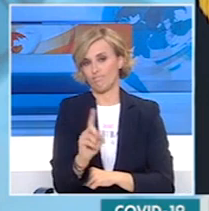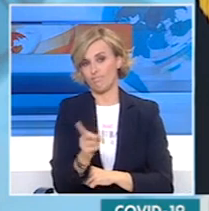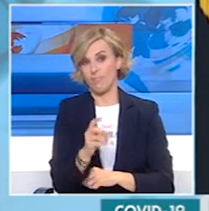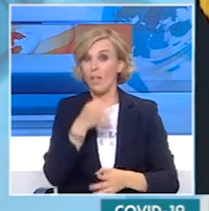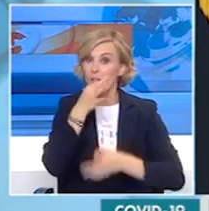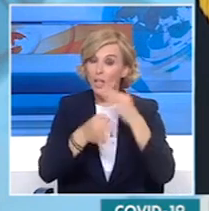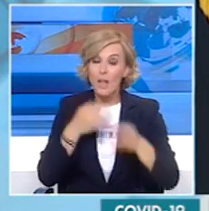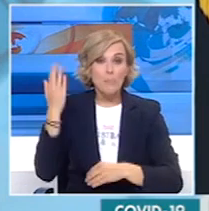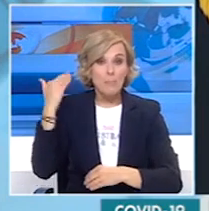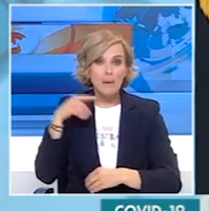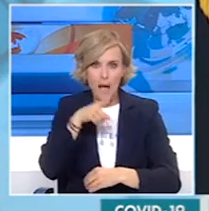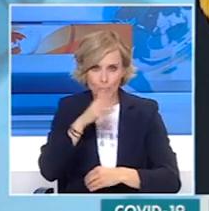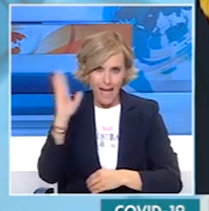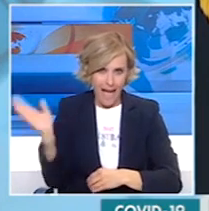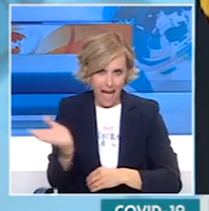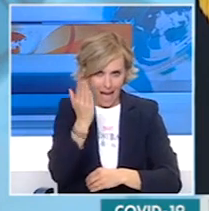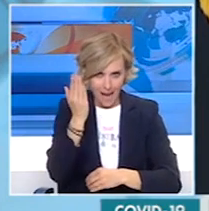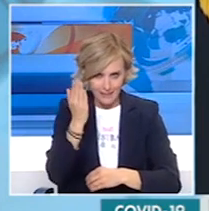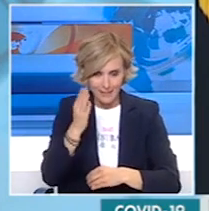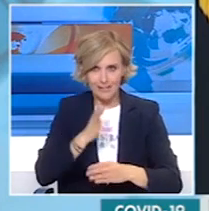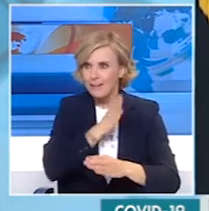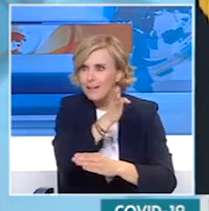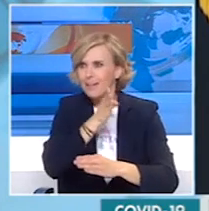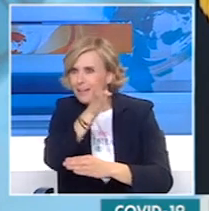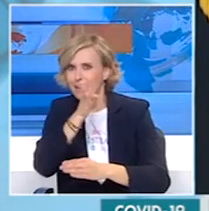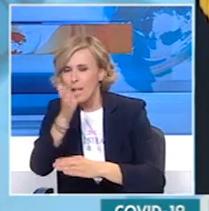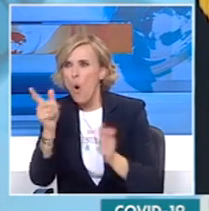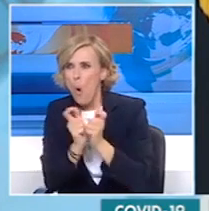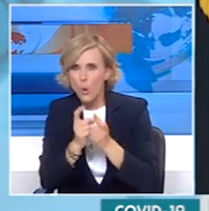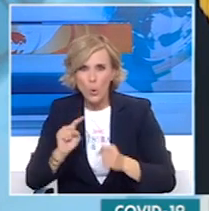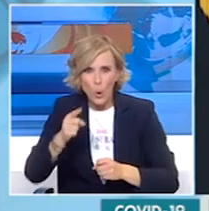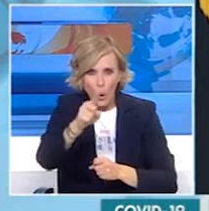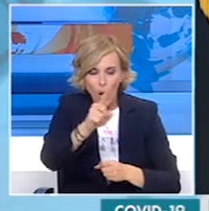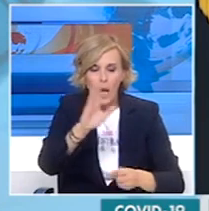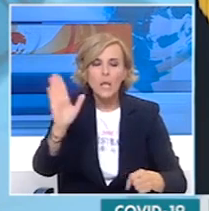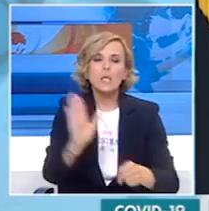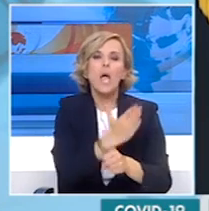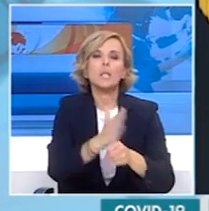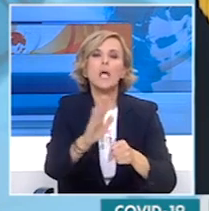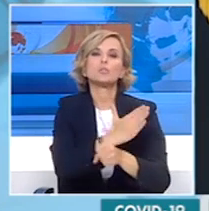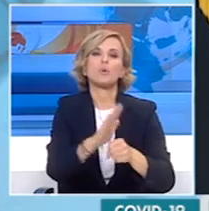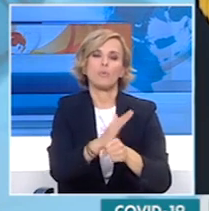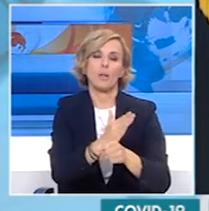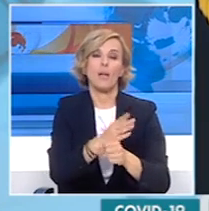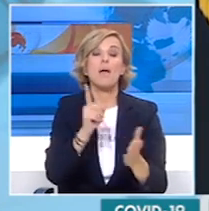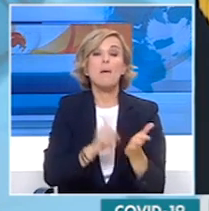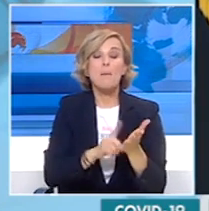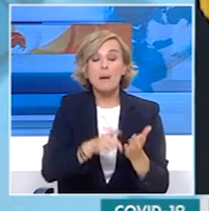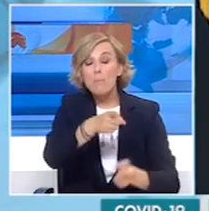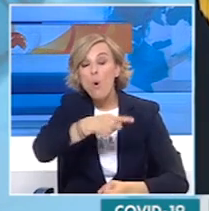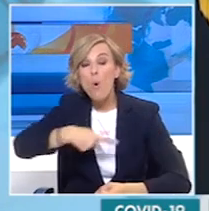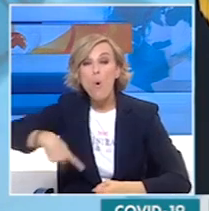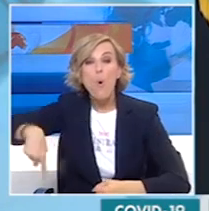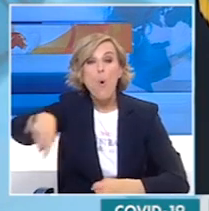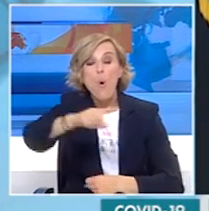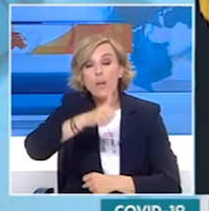ενημέρωση, κάτι το οποίο θα δημιουργήσει τεράστιο πρόβλημα. Και πρέπει να κάνουμε όλη υπομονή. Ειδικά στα μητροπολιτικά κέντρα έχουμε